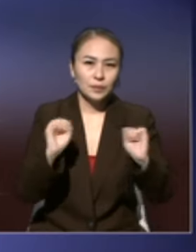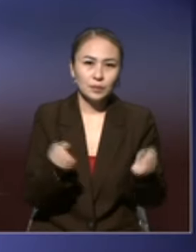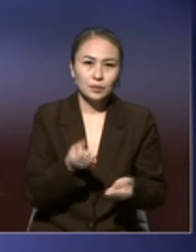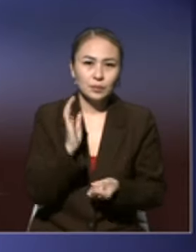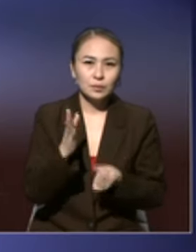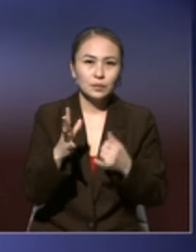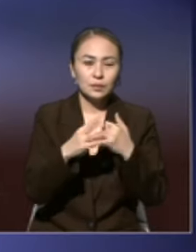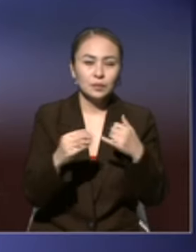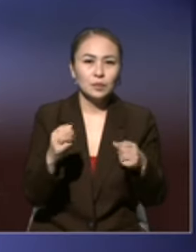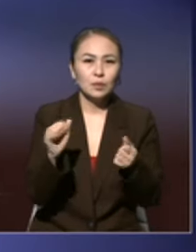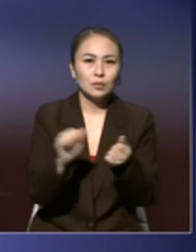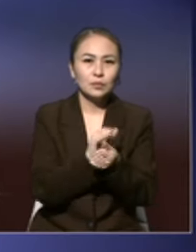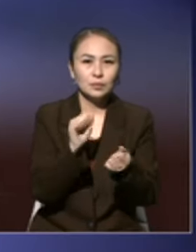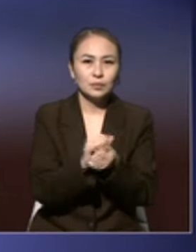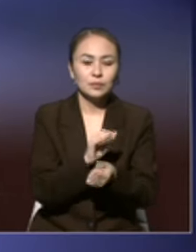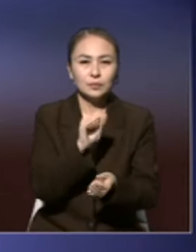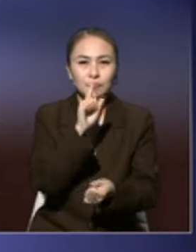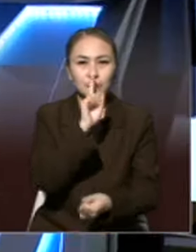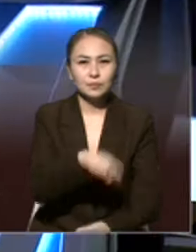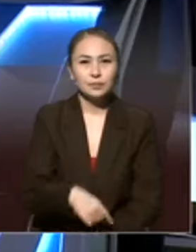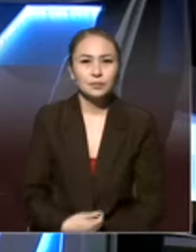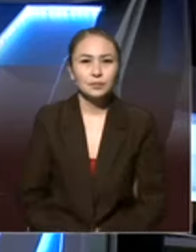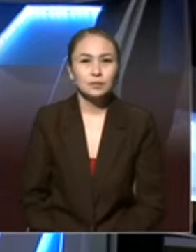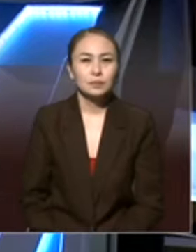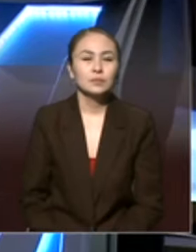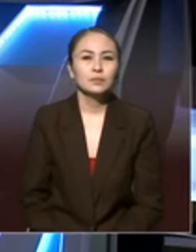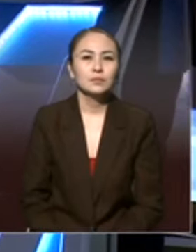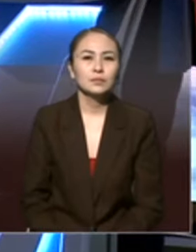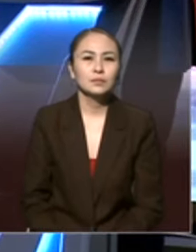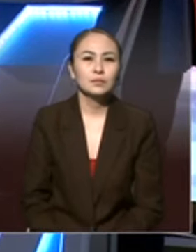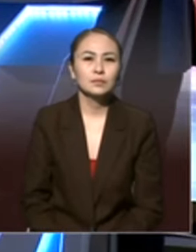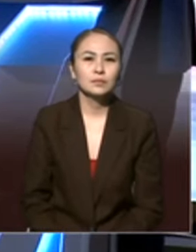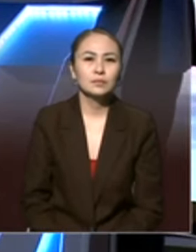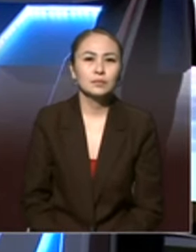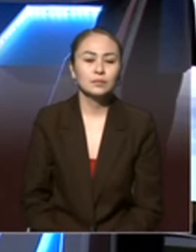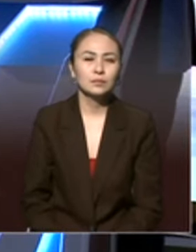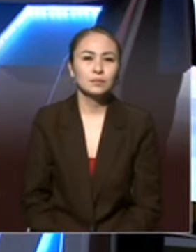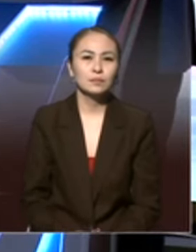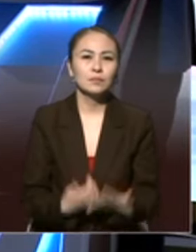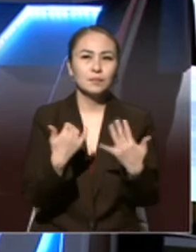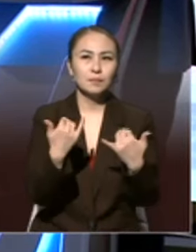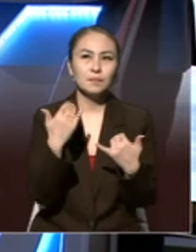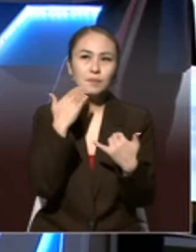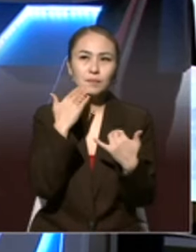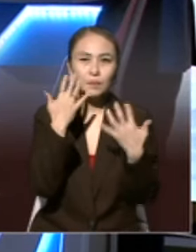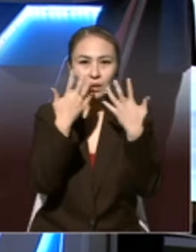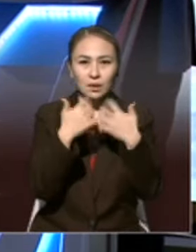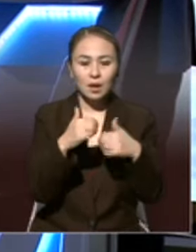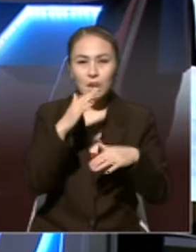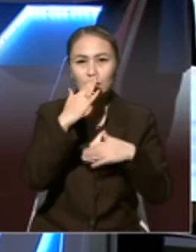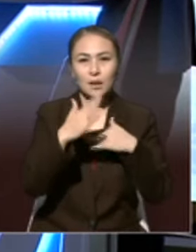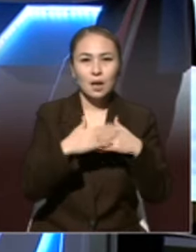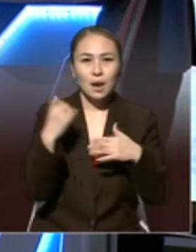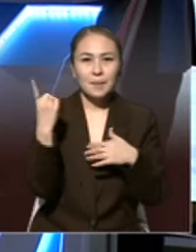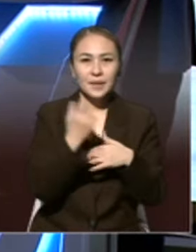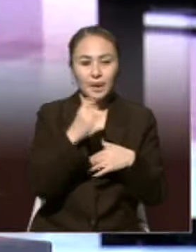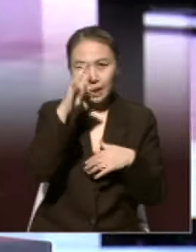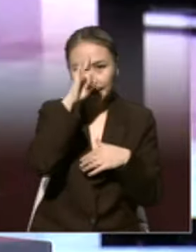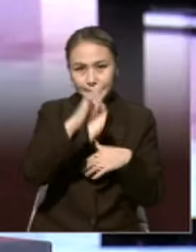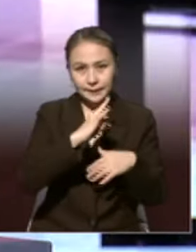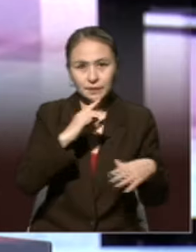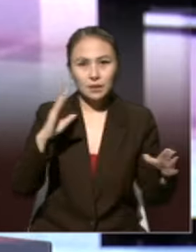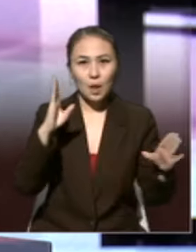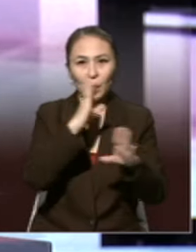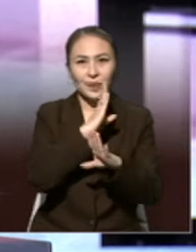Жер әлі толықтай кеппей ма? Жалпы алдағы синоптиктердің болжамы бойынша, алдағы аптада Қазақстанда